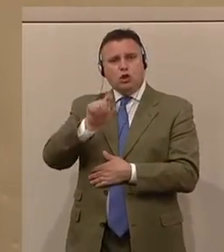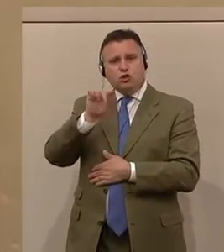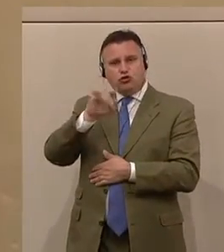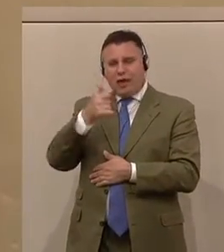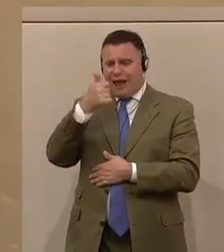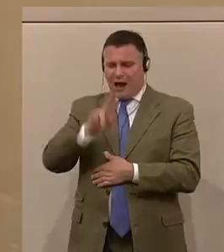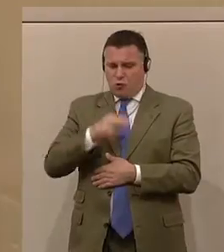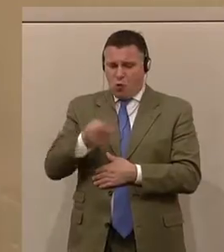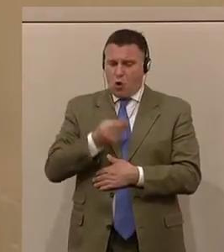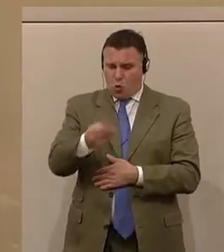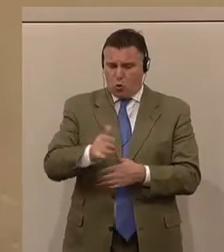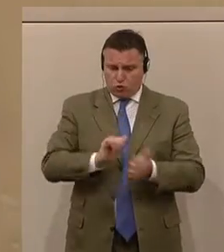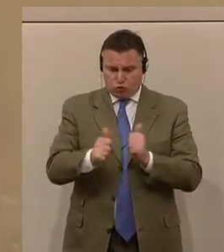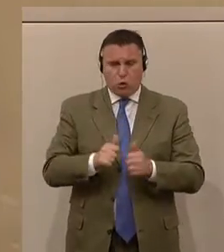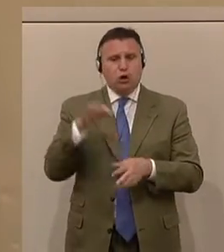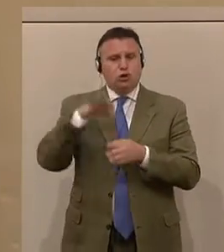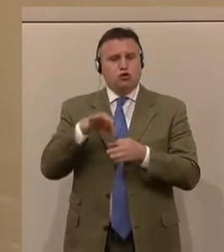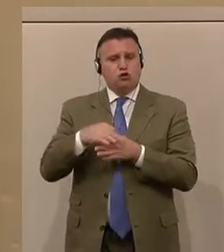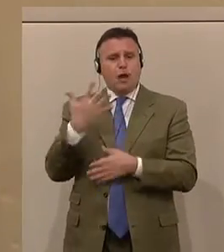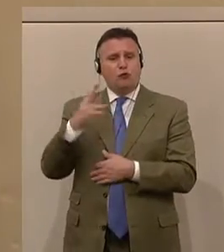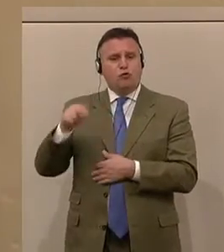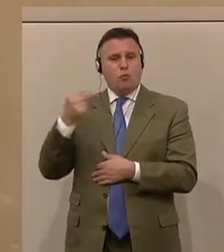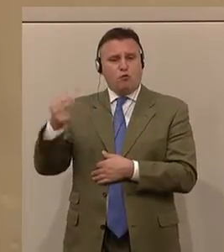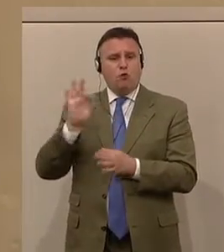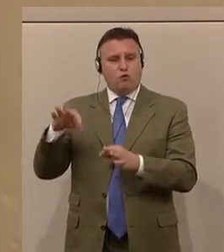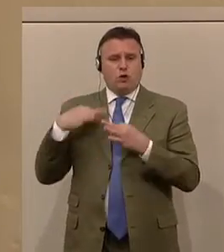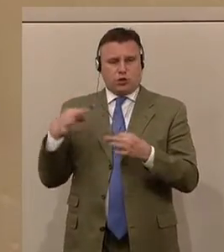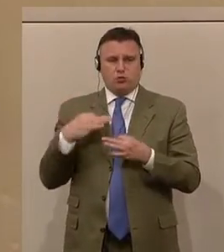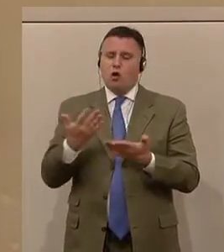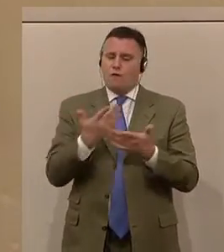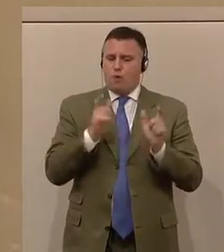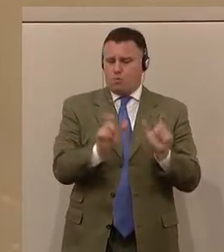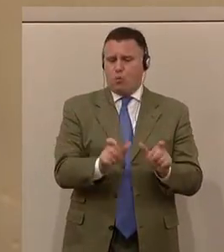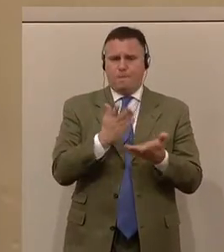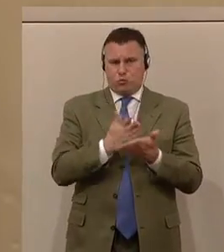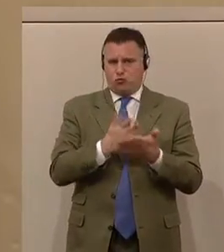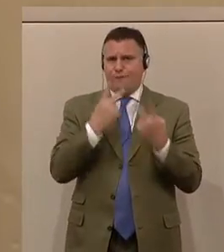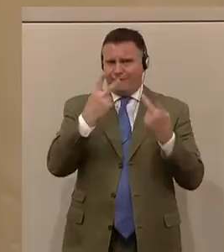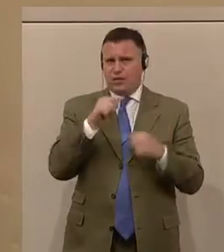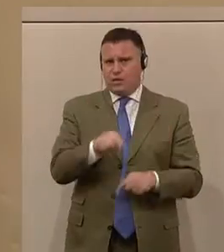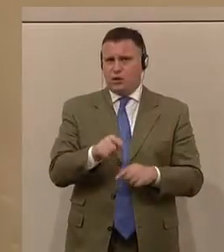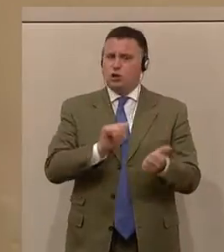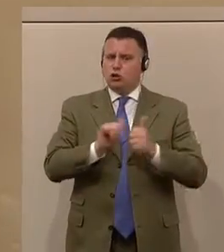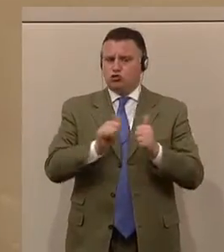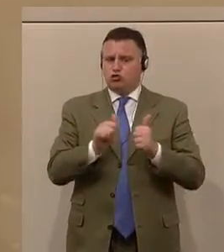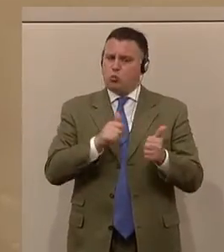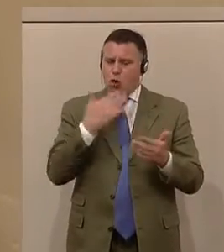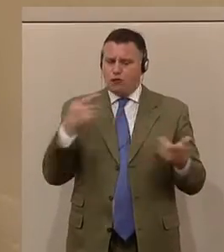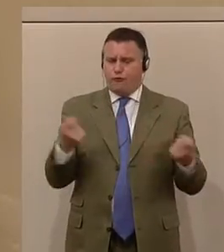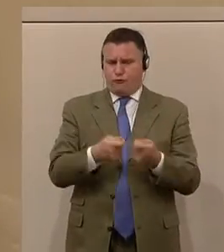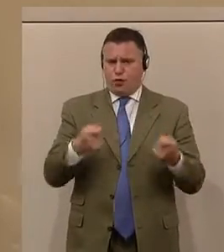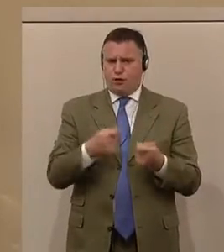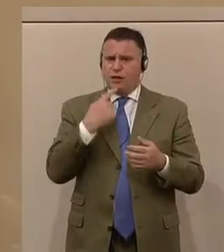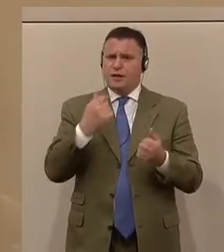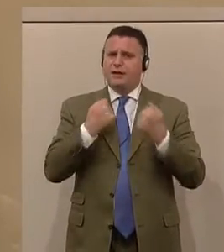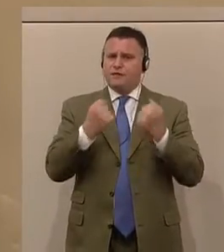in den Sport spart 5 Euro in der Gesundheit. Also Prävention ist ein Gebot der Stunde beim Sportfördern. Wir stehen mit der FitSport Austria